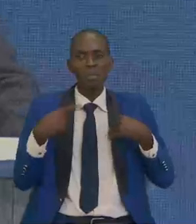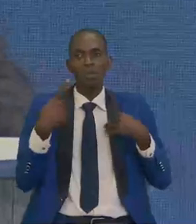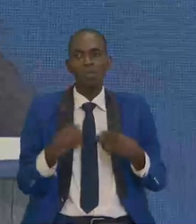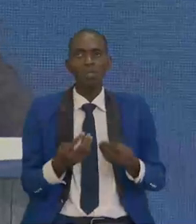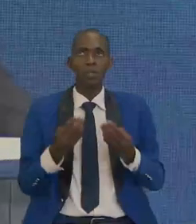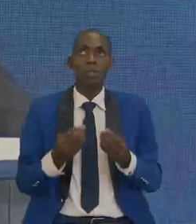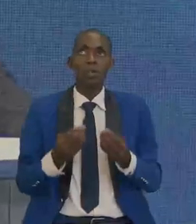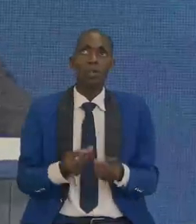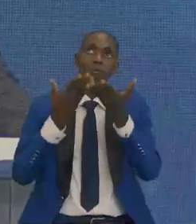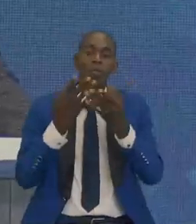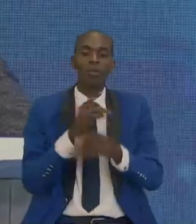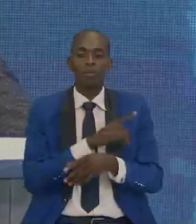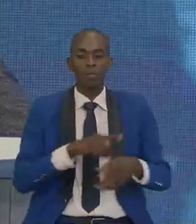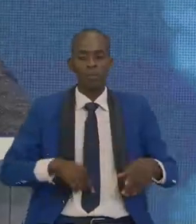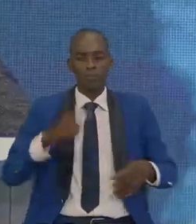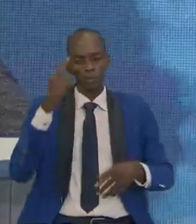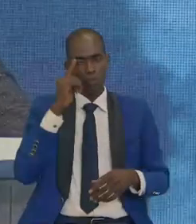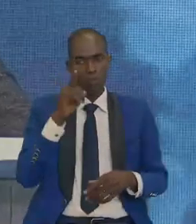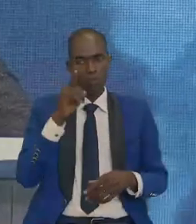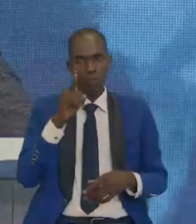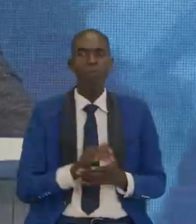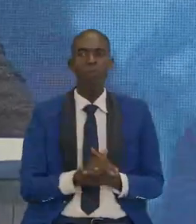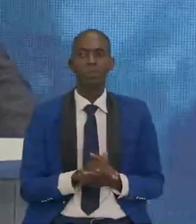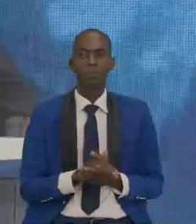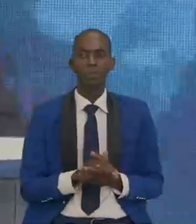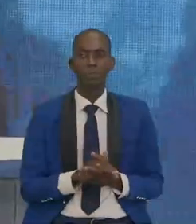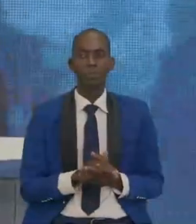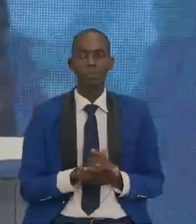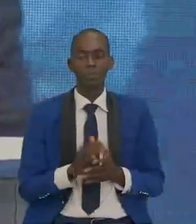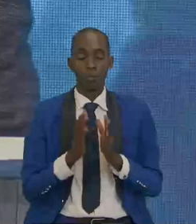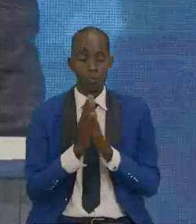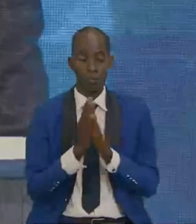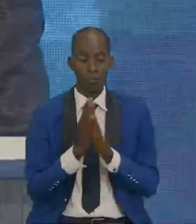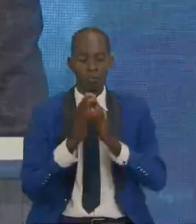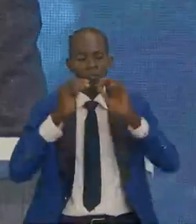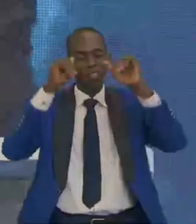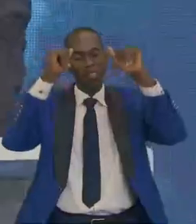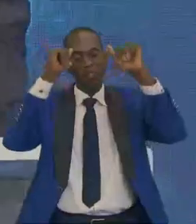Il faut simplement accepter l'offre du Seigneur pour toi.